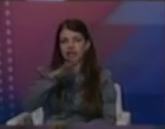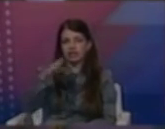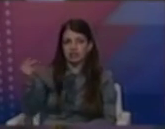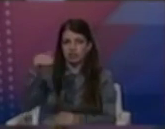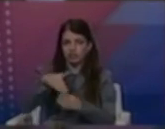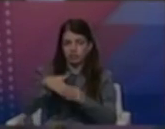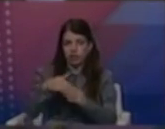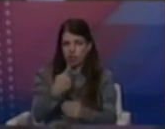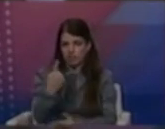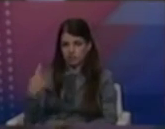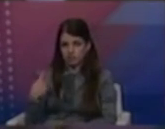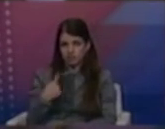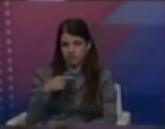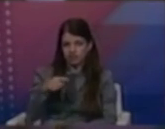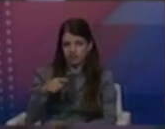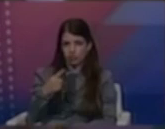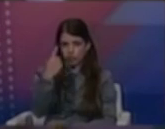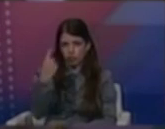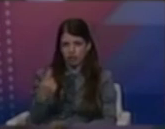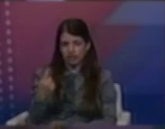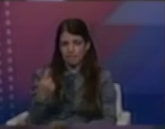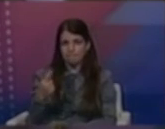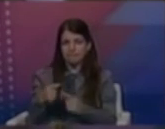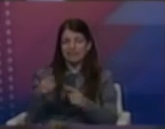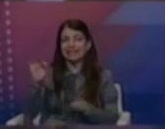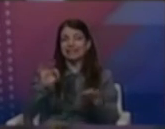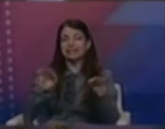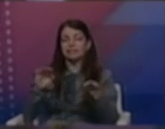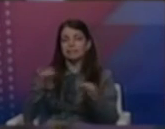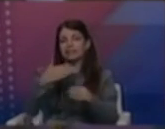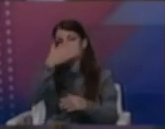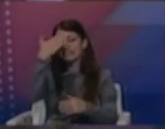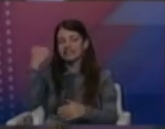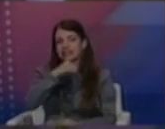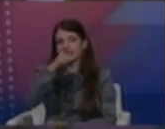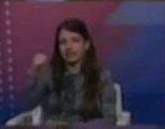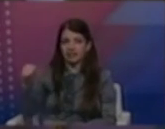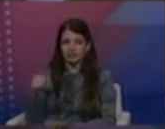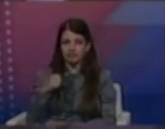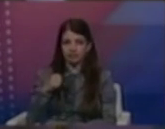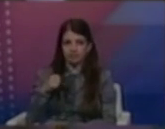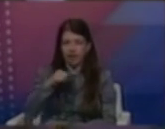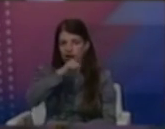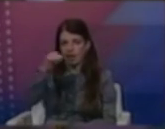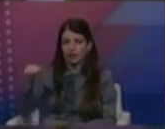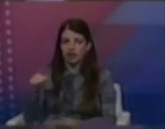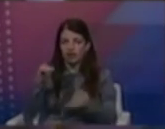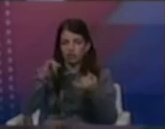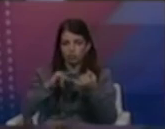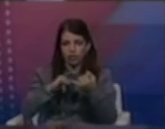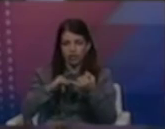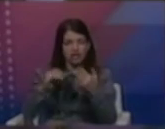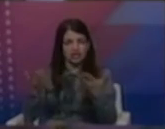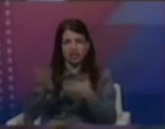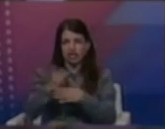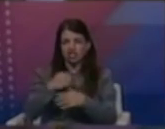il-fiduċja din se tkun waħda mit-testijiet ewlenin tagħna quddiem il-poplu. Qed inwiegħda